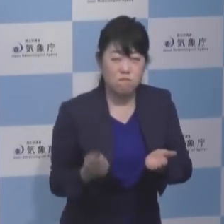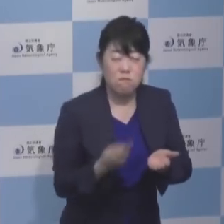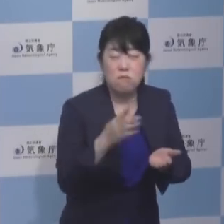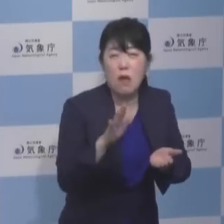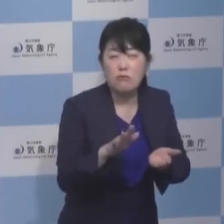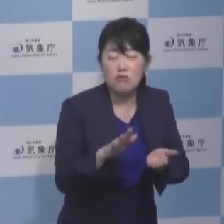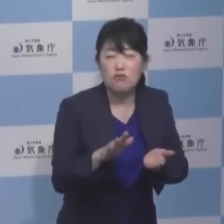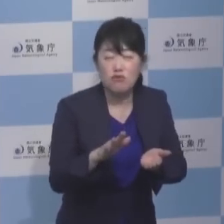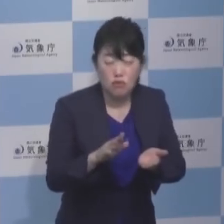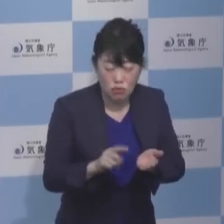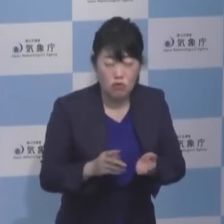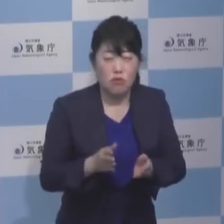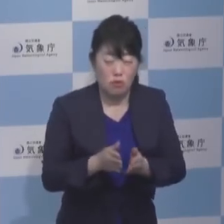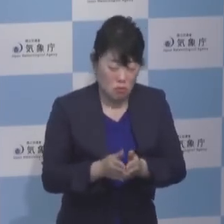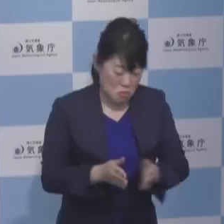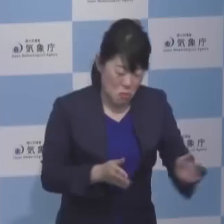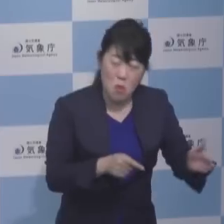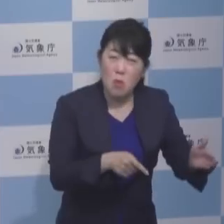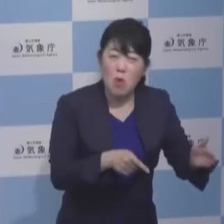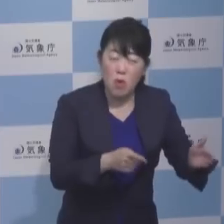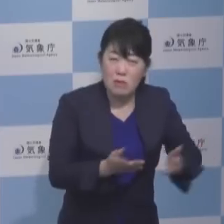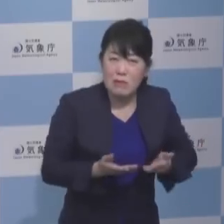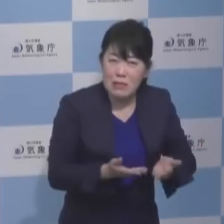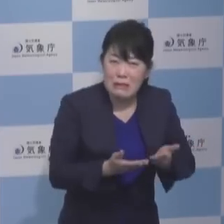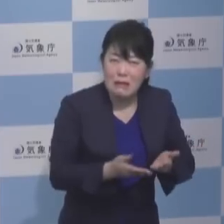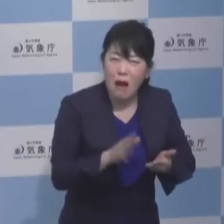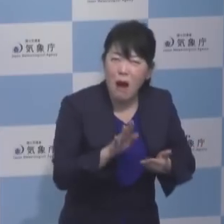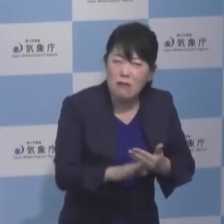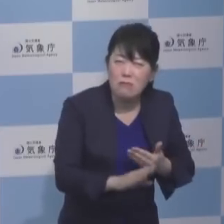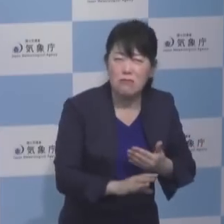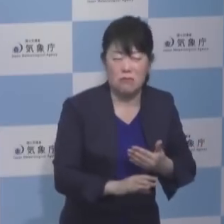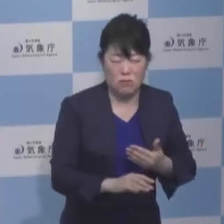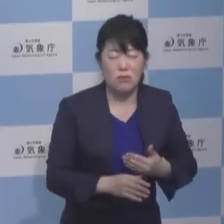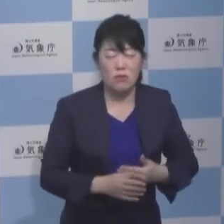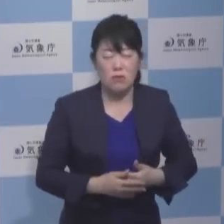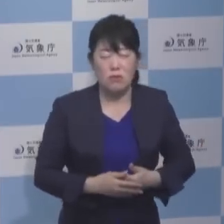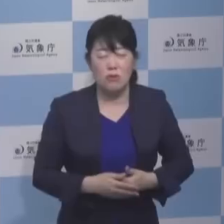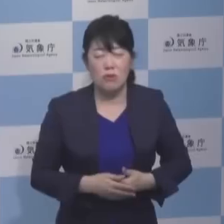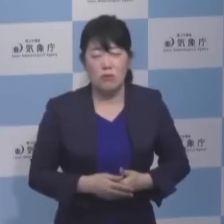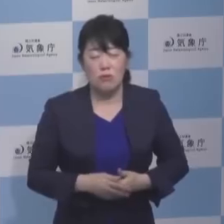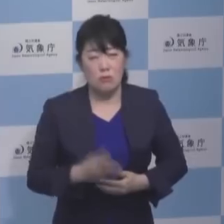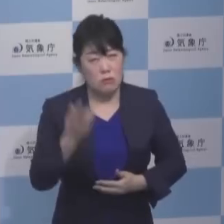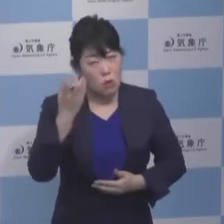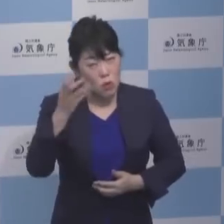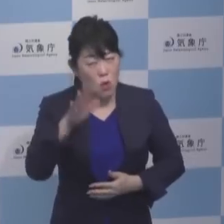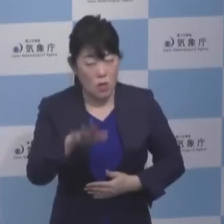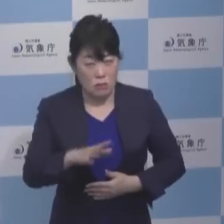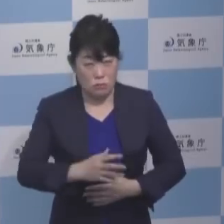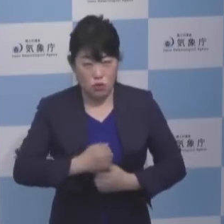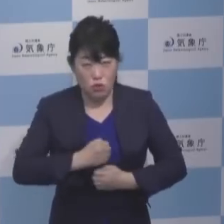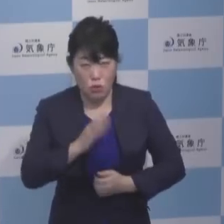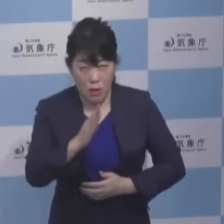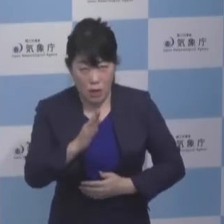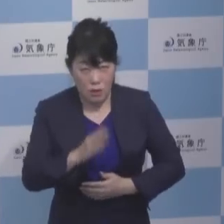ので引き続き注意してください。資料の説明は以上になります。